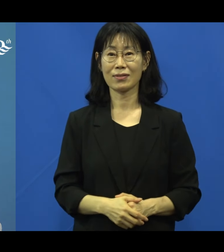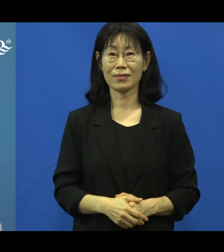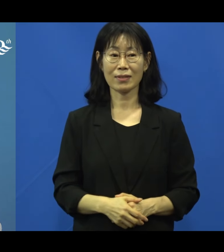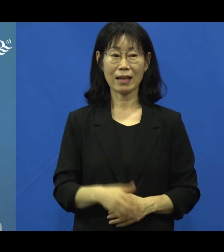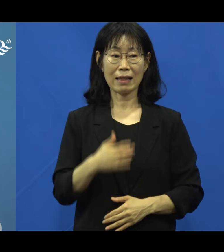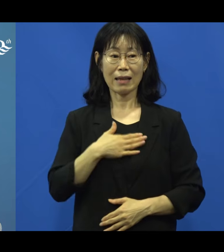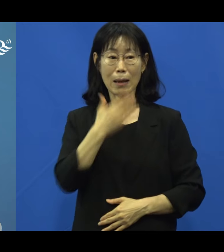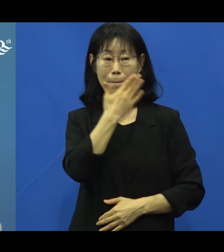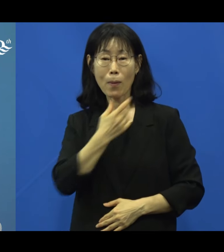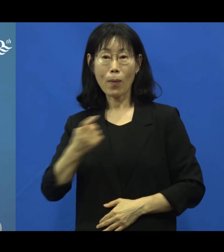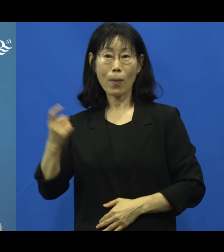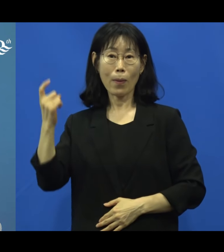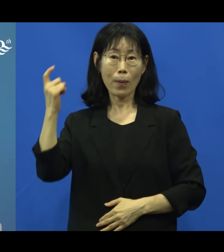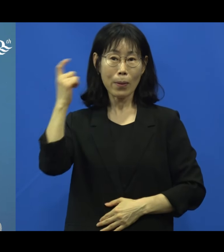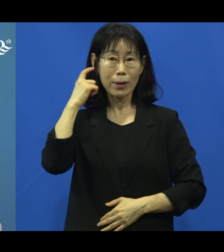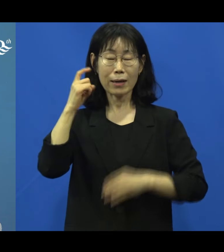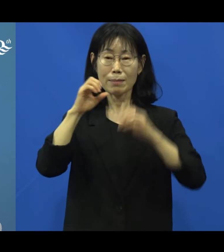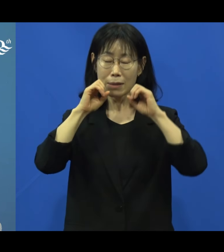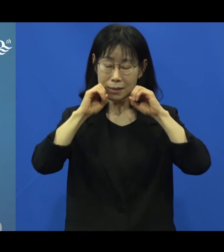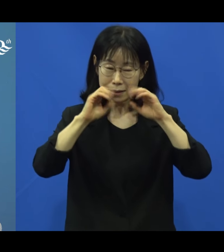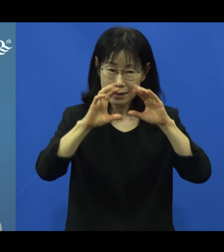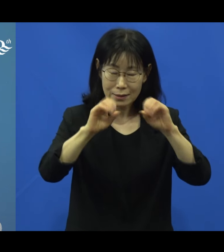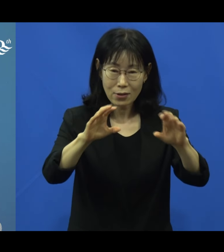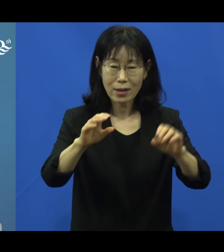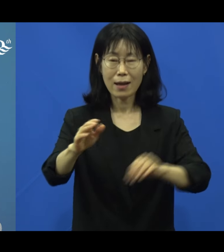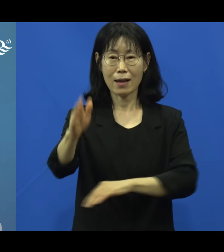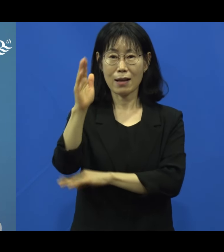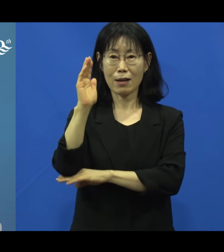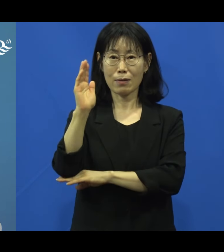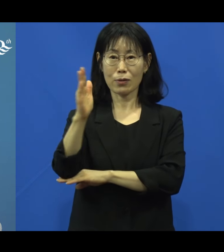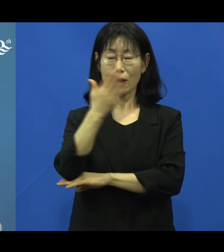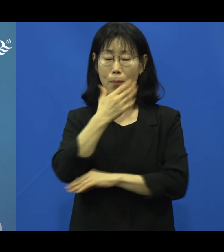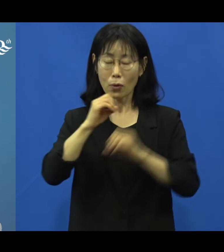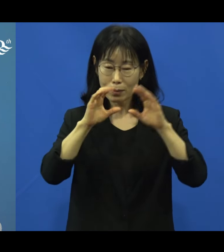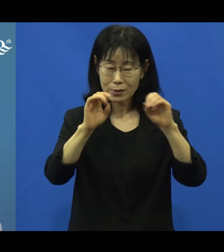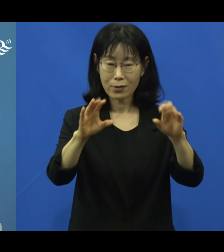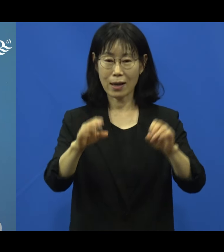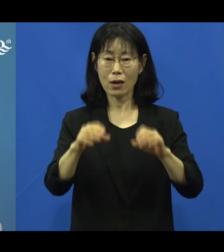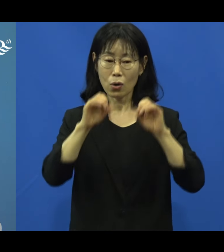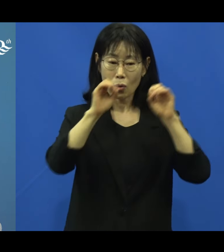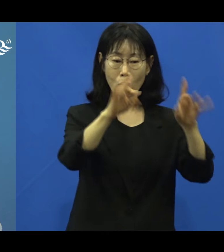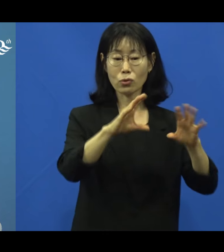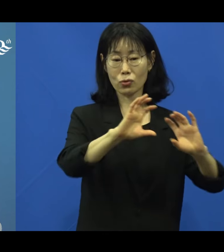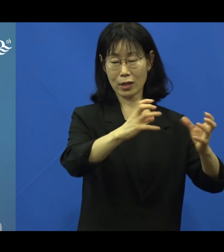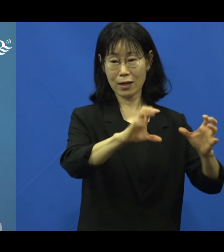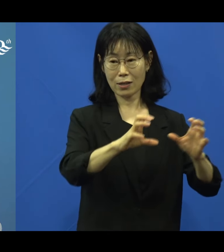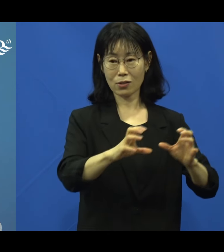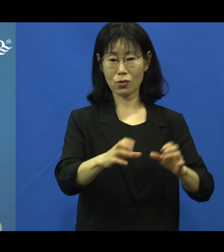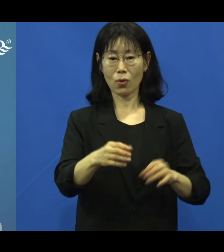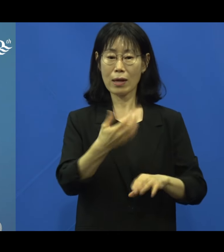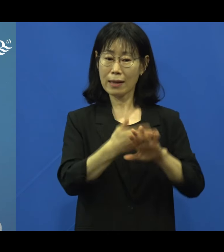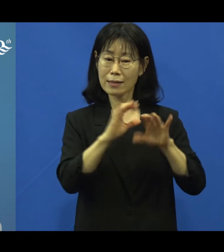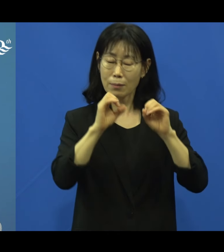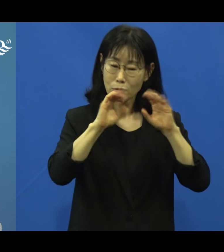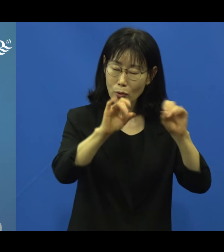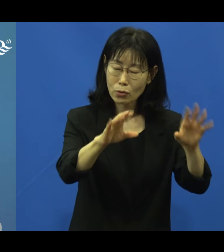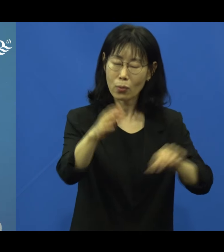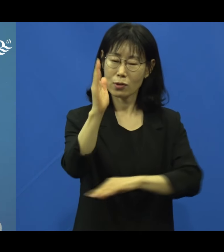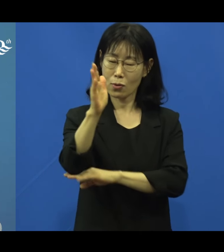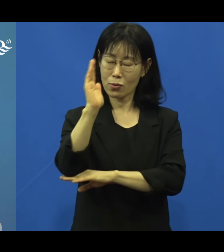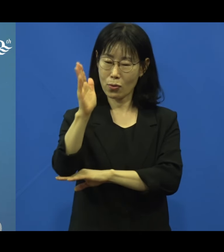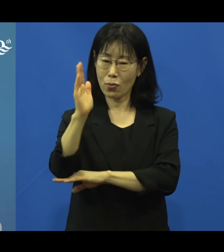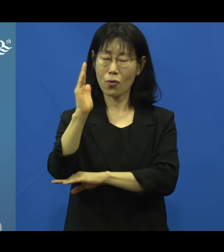저는 복음을 전하면서도 복음을 전하고 전도 설교를 많이 하고요. 뭐 호주에서도 전도 설교하고 우리 교회에서도 계속 전도 설교했지만